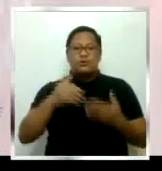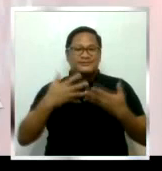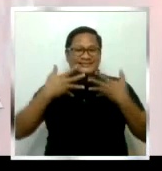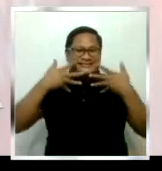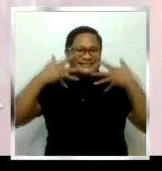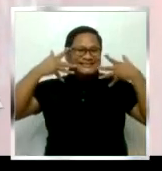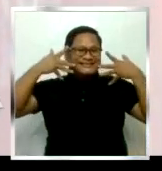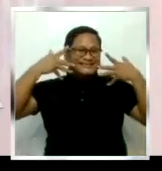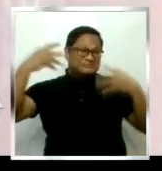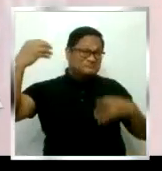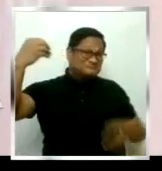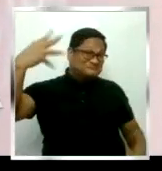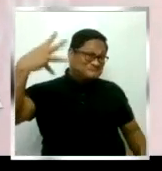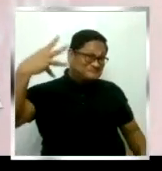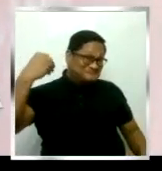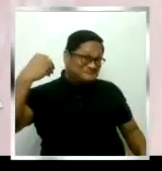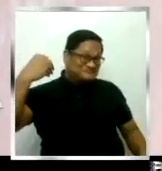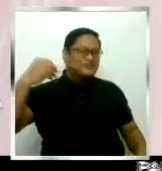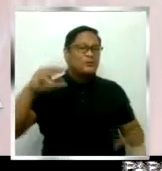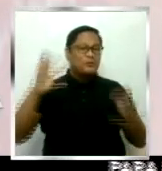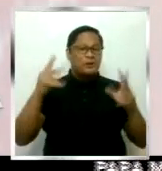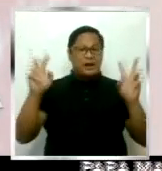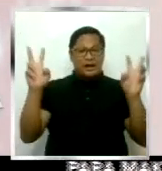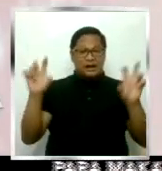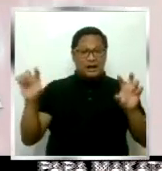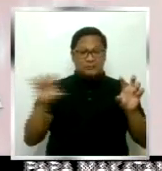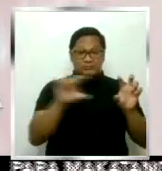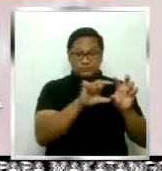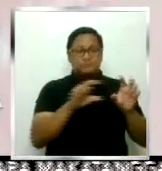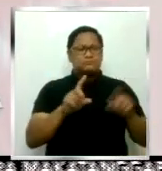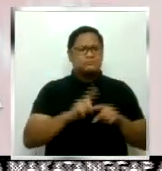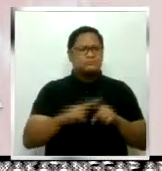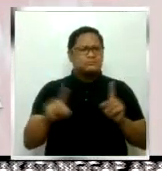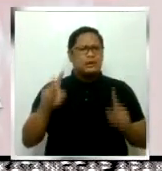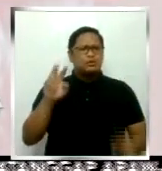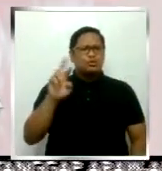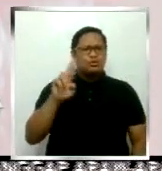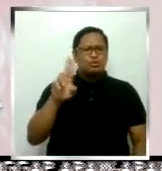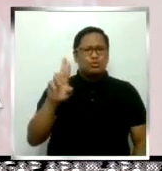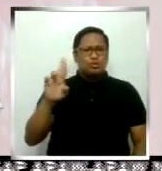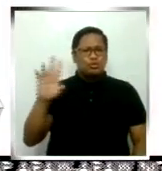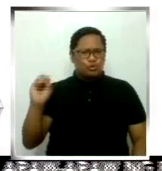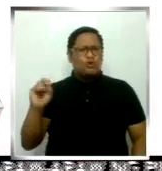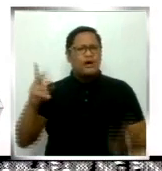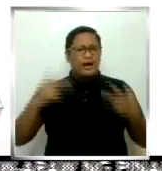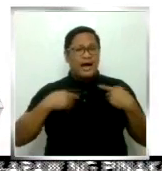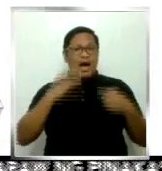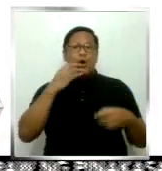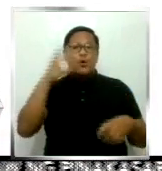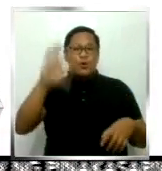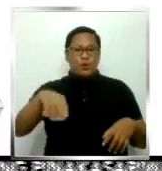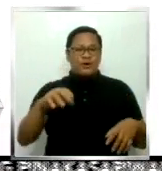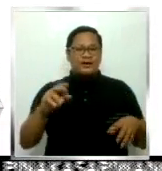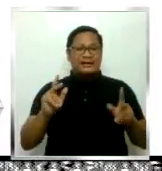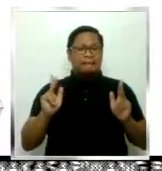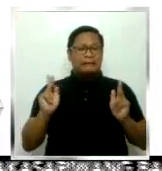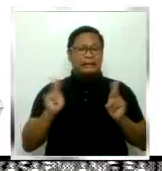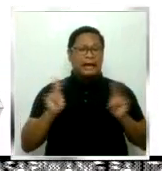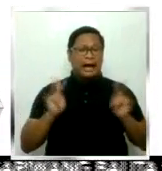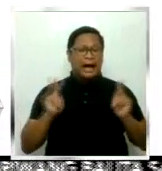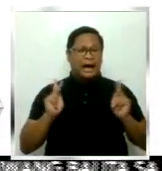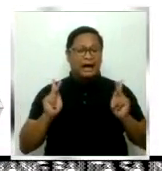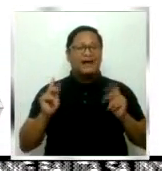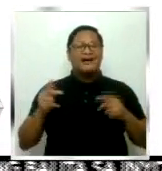photo. Walang caption ang pinost na photo ni Bianca pero si Ruru nag-iwan ng comment na kilig na sinunda ng tatlong